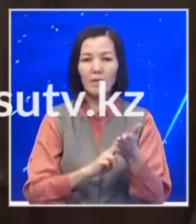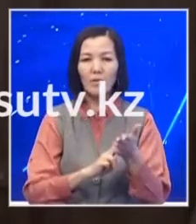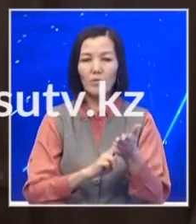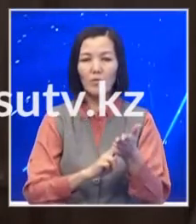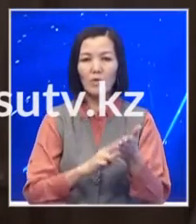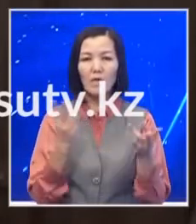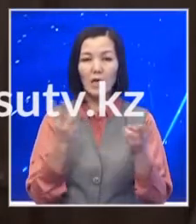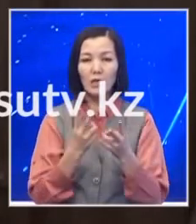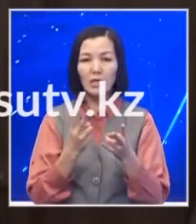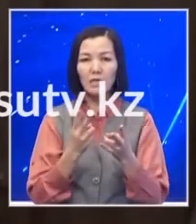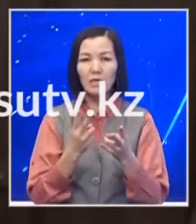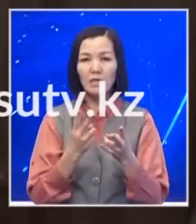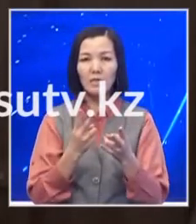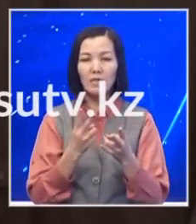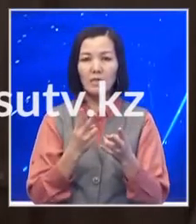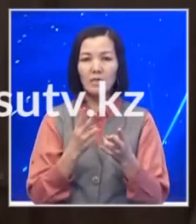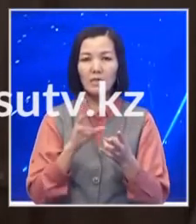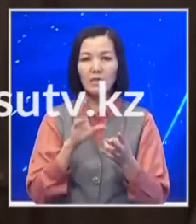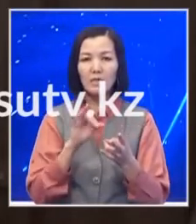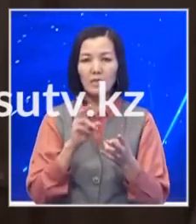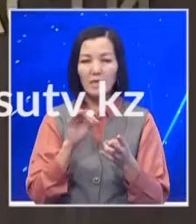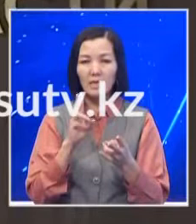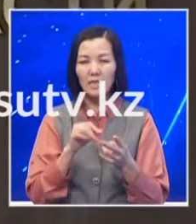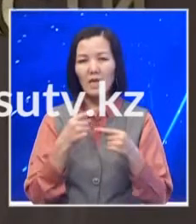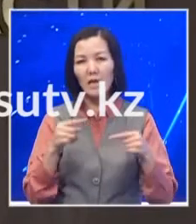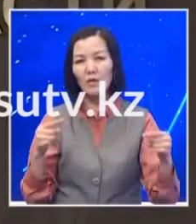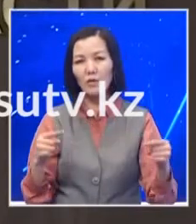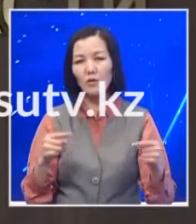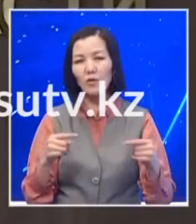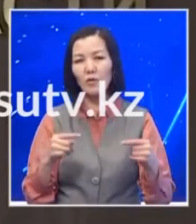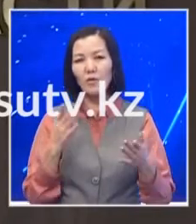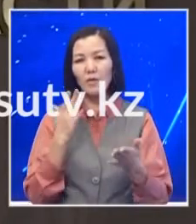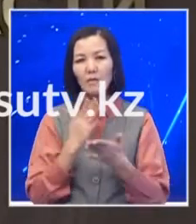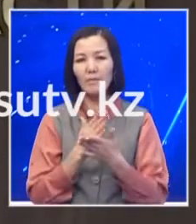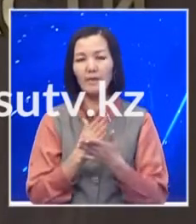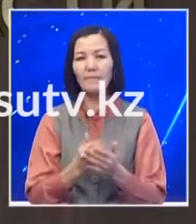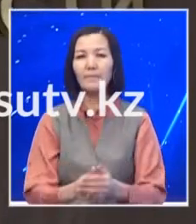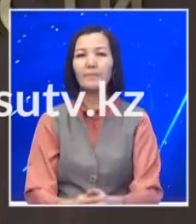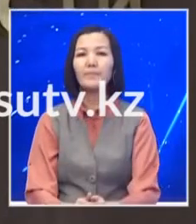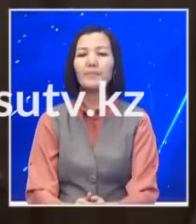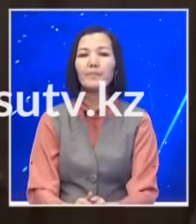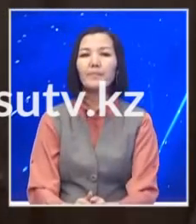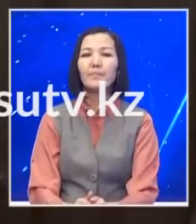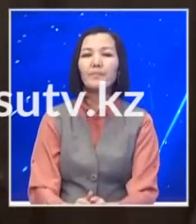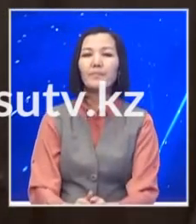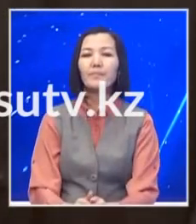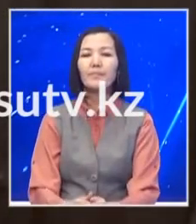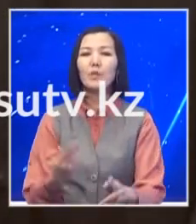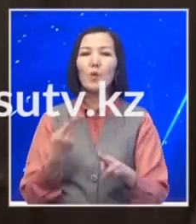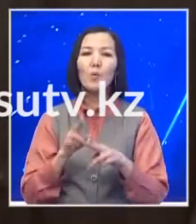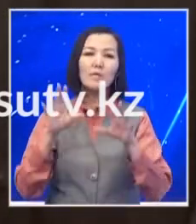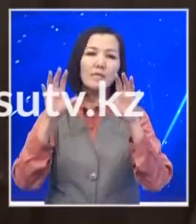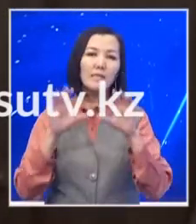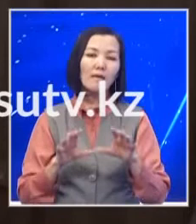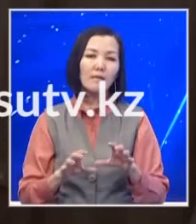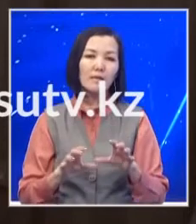таңбалануы қажет. Ол стиктар, сигаралар, сигарилы, және кальян табактары, тағы да басқалары. Осы заңның аясында